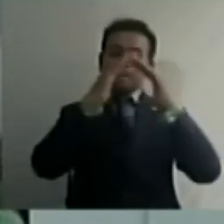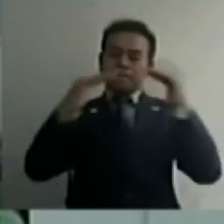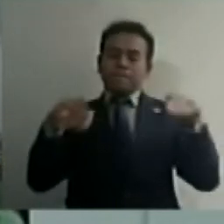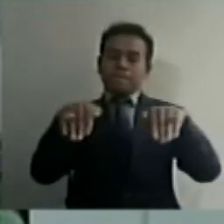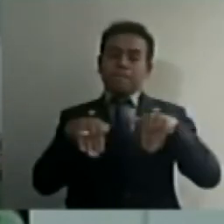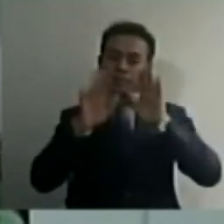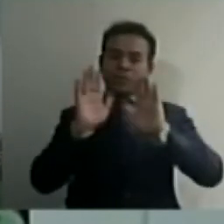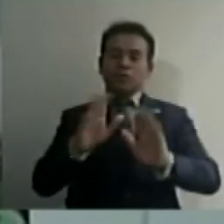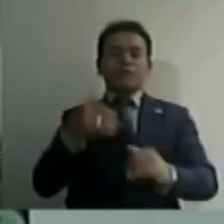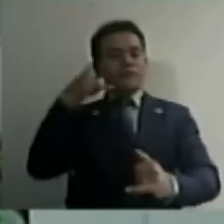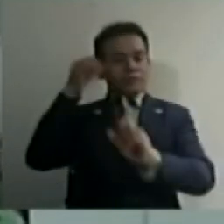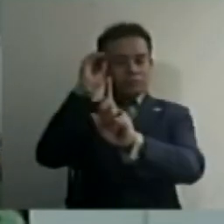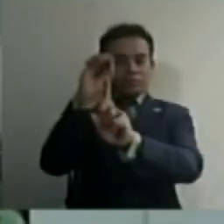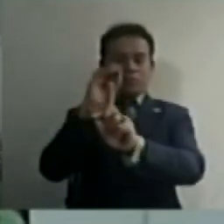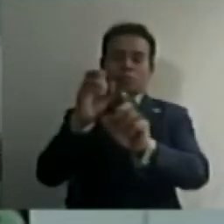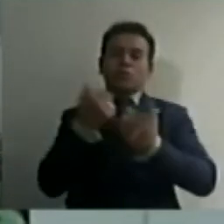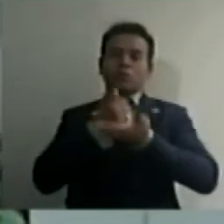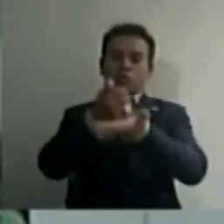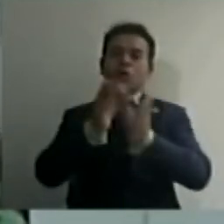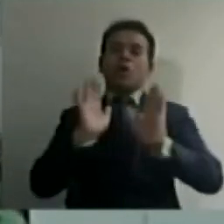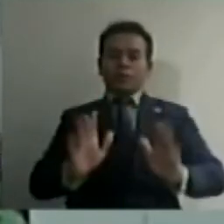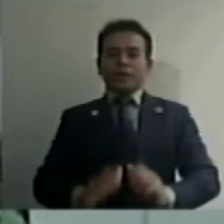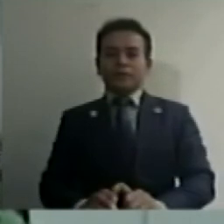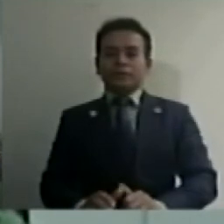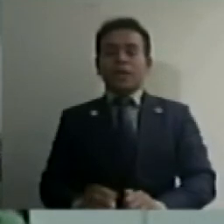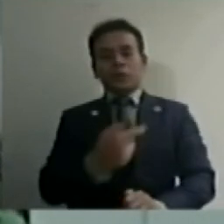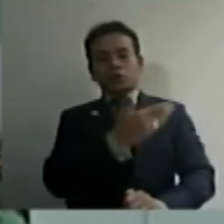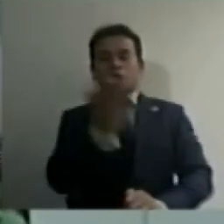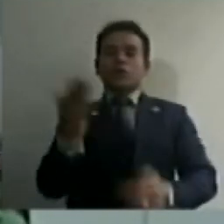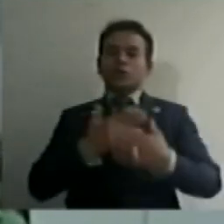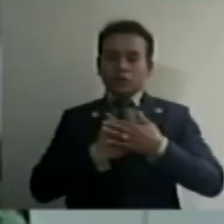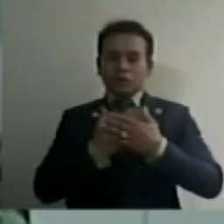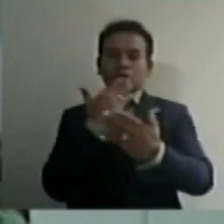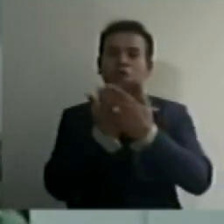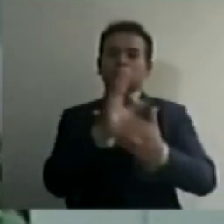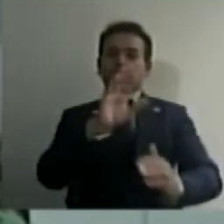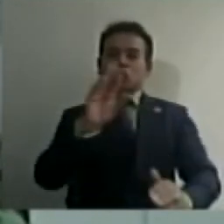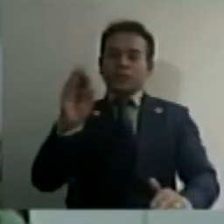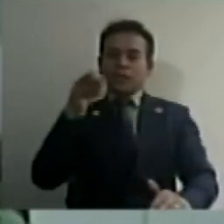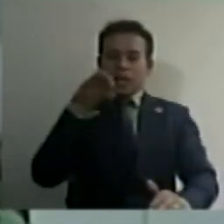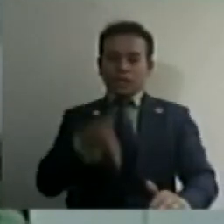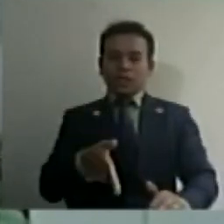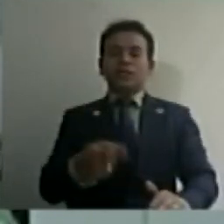আপনাদের সবাইকে ধন্যবাদ জানিয়ে আজকে স্বাস্থ্য বুলেটিন এখানেই শেষ করছি। ধন্যবাদ সকলকে।